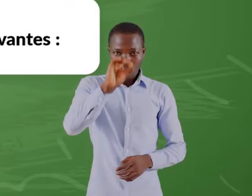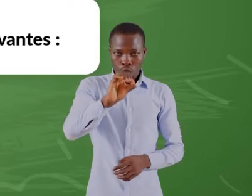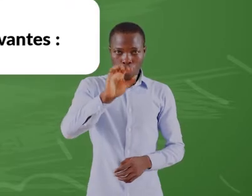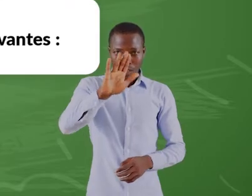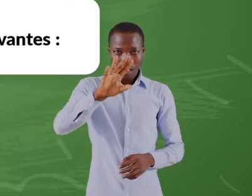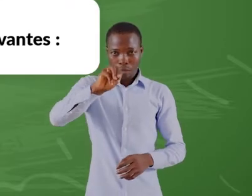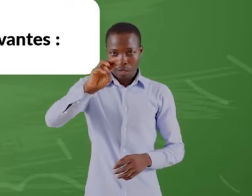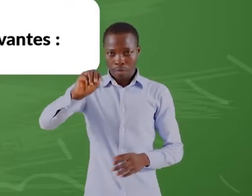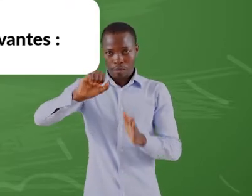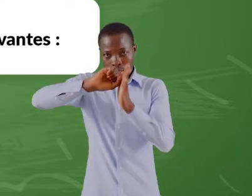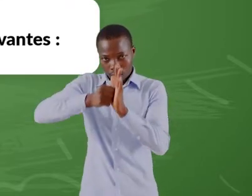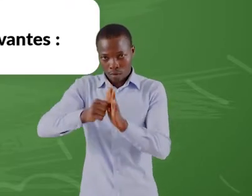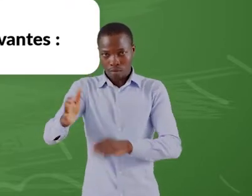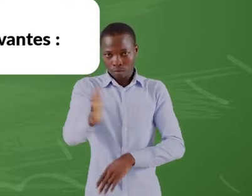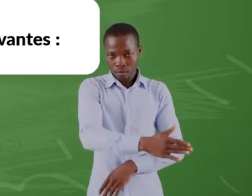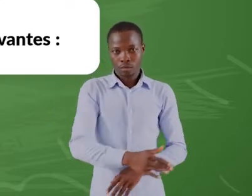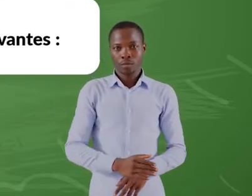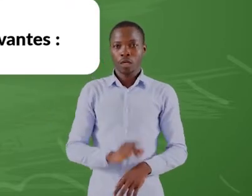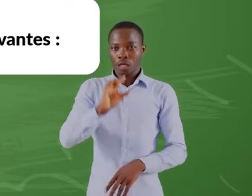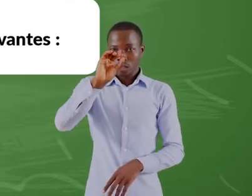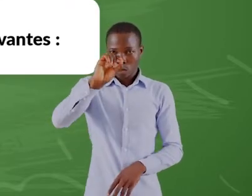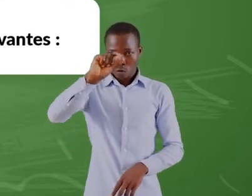1,05 mm par seconde,